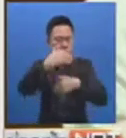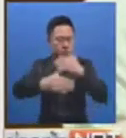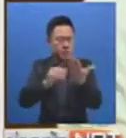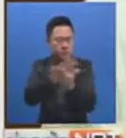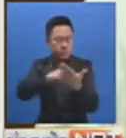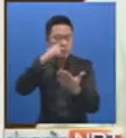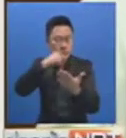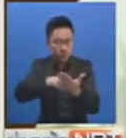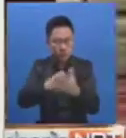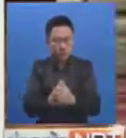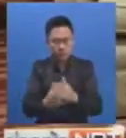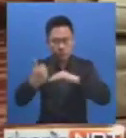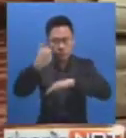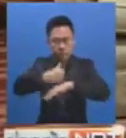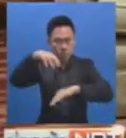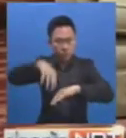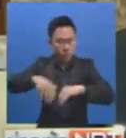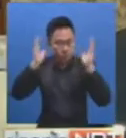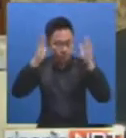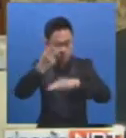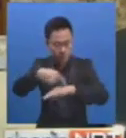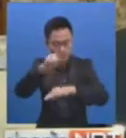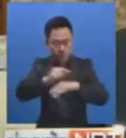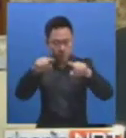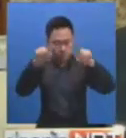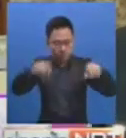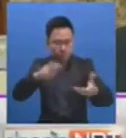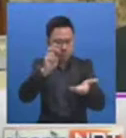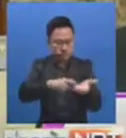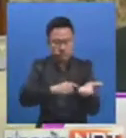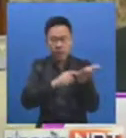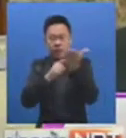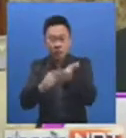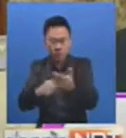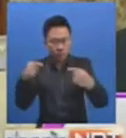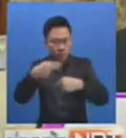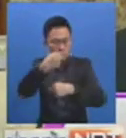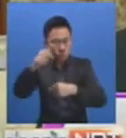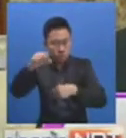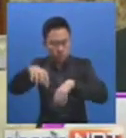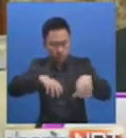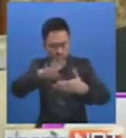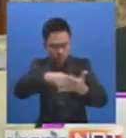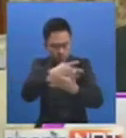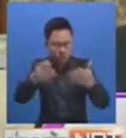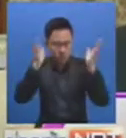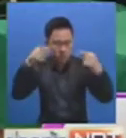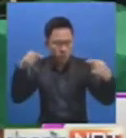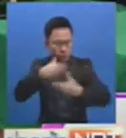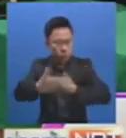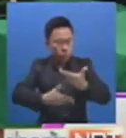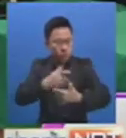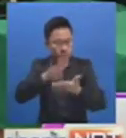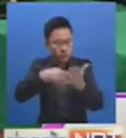รังสีที่ดีกรมประชาสัมพันธ์เป็นประธานมอบประกาศนียบัตรการฝึกอบรมหลักสูตรการประชาสัมพันธ์ธุรกิจแผนใหม่รุ่นที่ 42